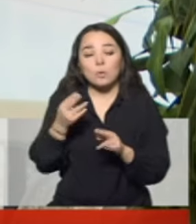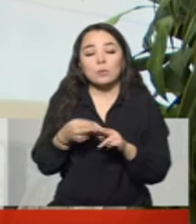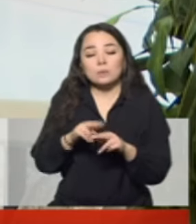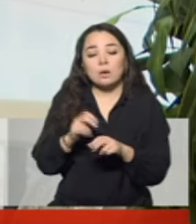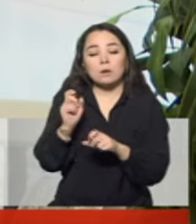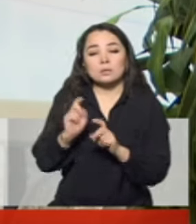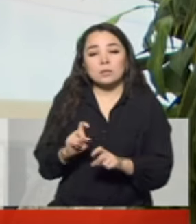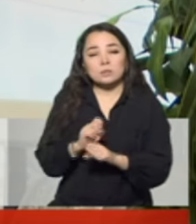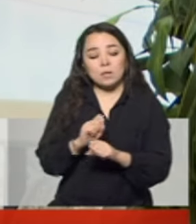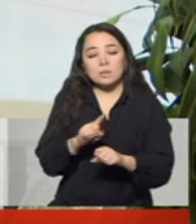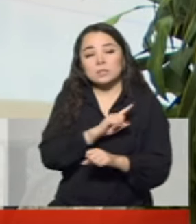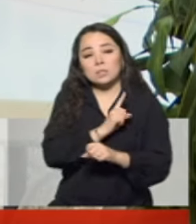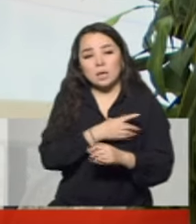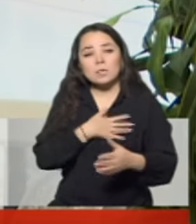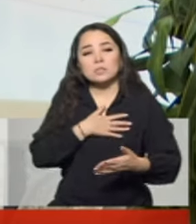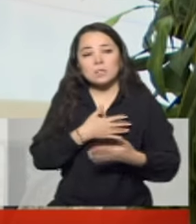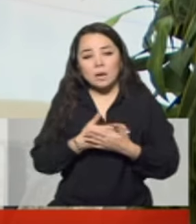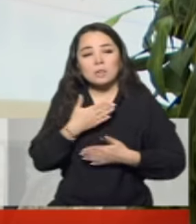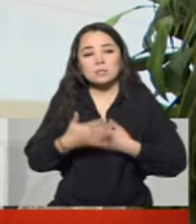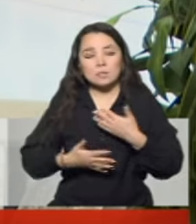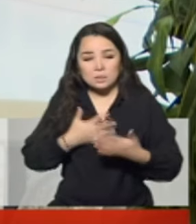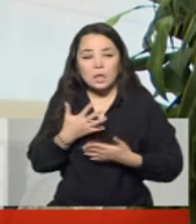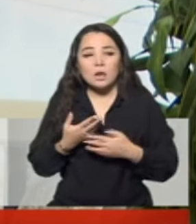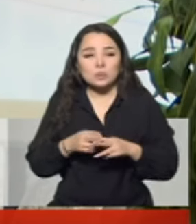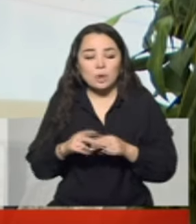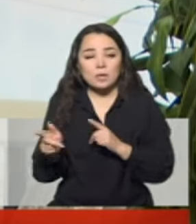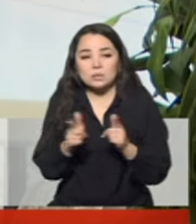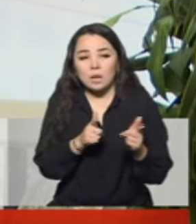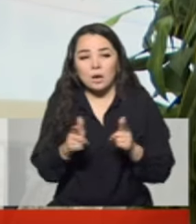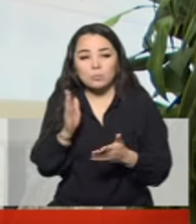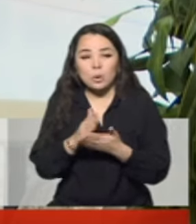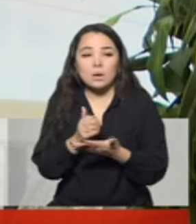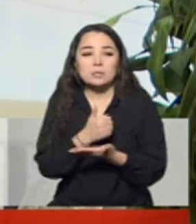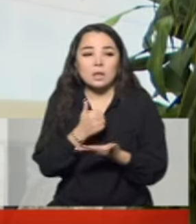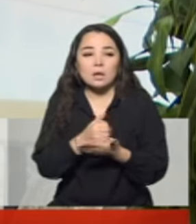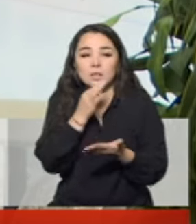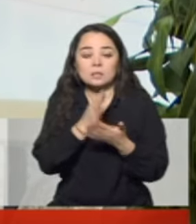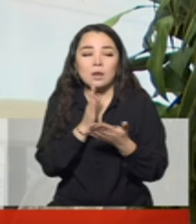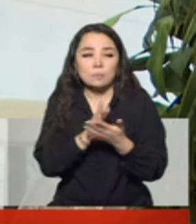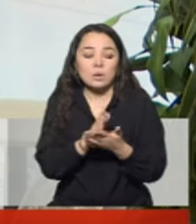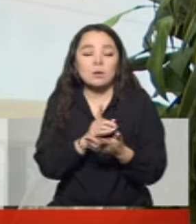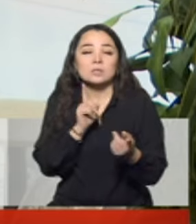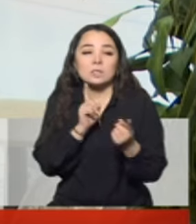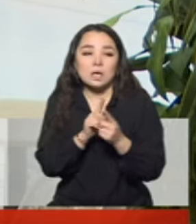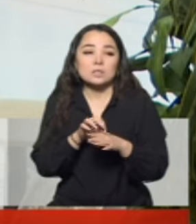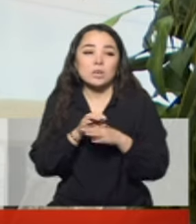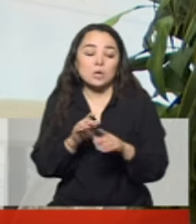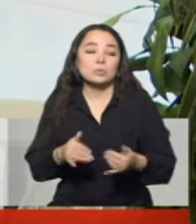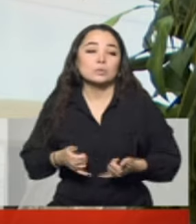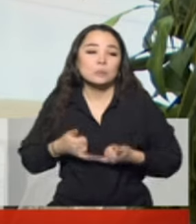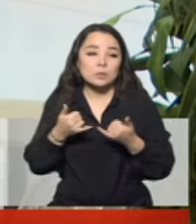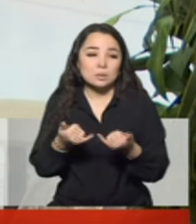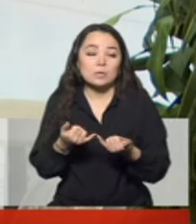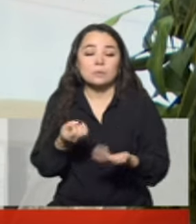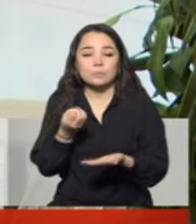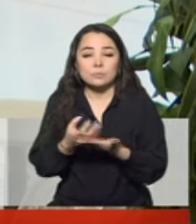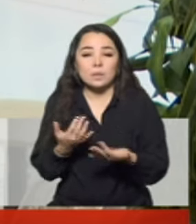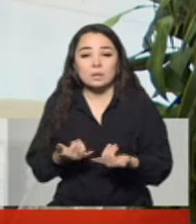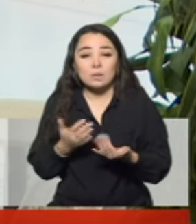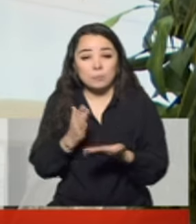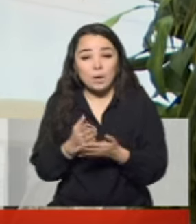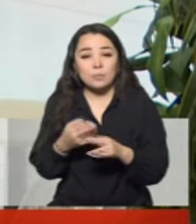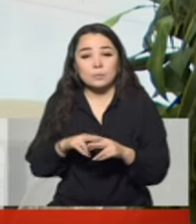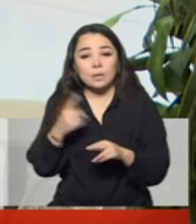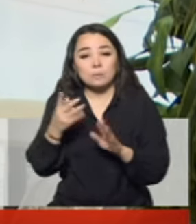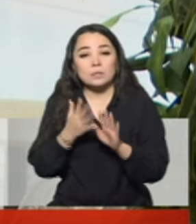Босаңсымай күшімізді еселей түсеміз. Біз әрине Харбиндегі жарыстың басты фаворитіміз. Қарсыластарды сыйлаймыз, ешкімге баға бере алмаймыз. Дегенмен